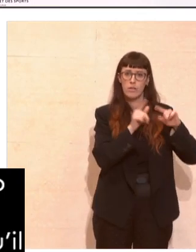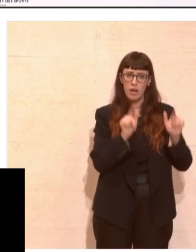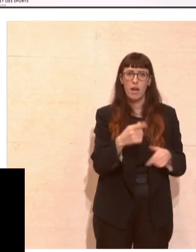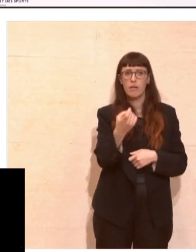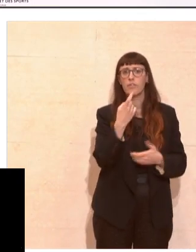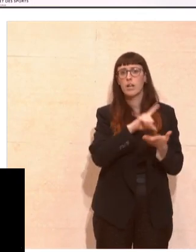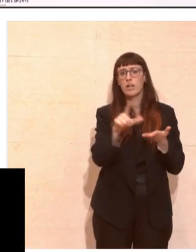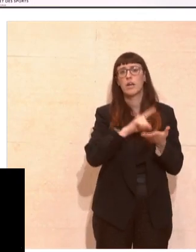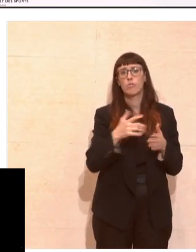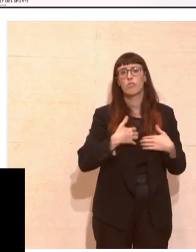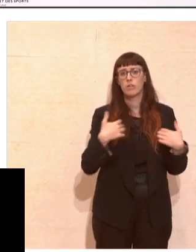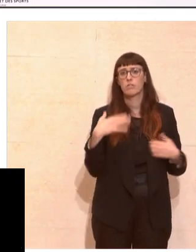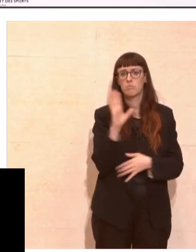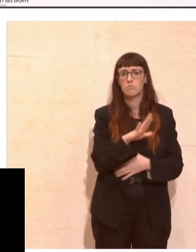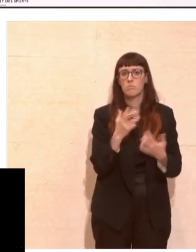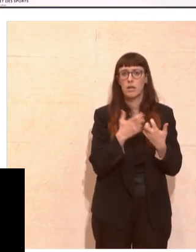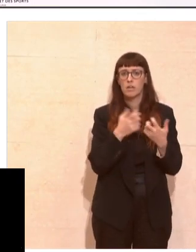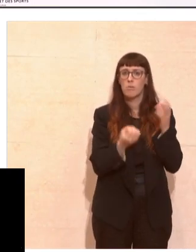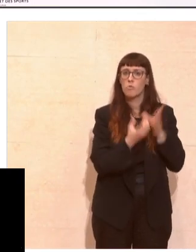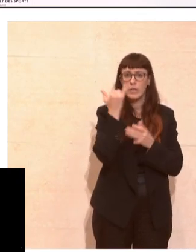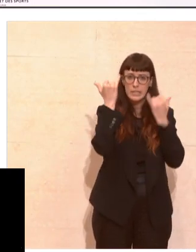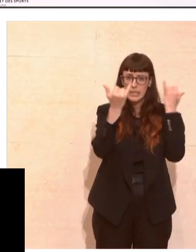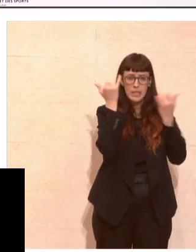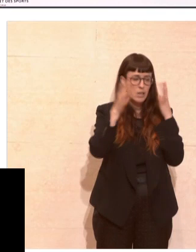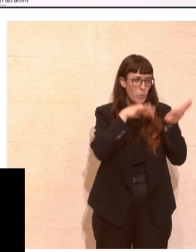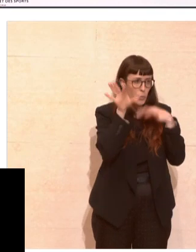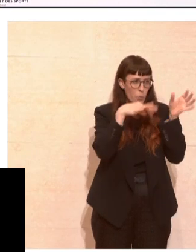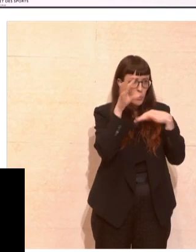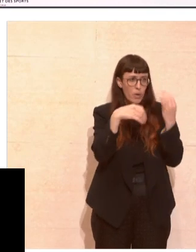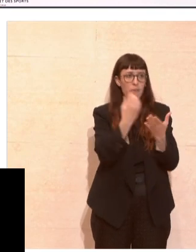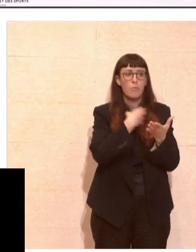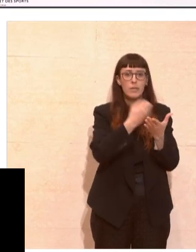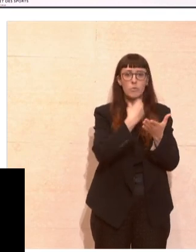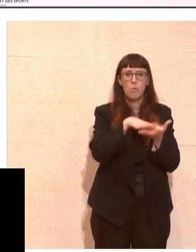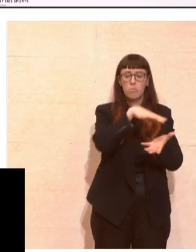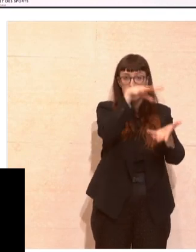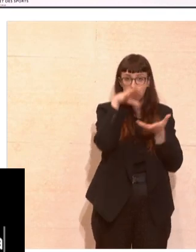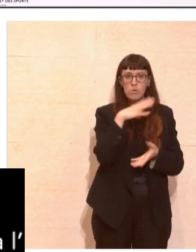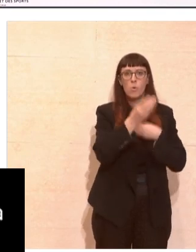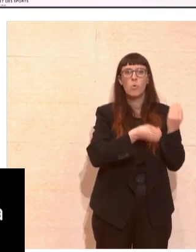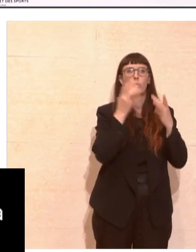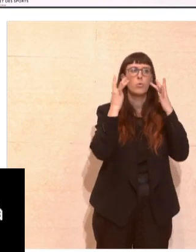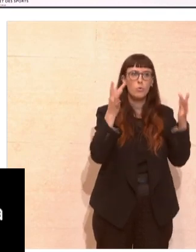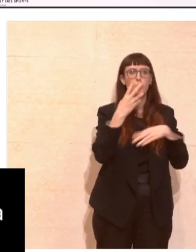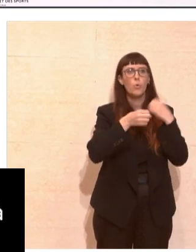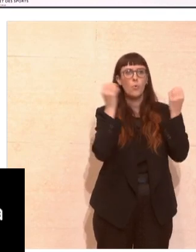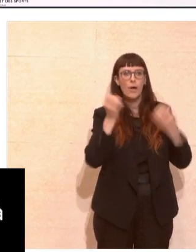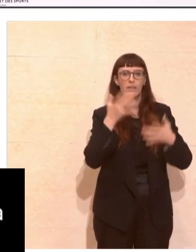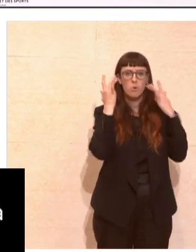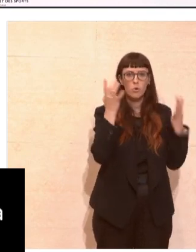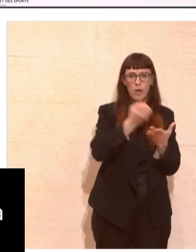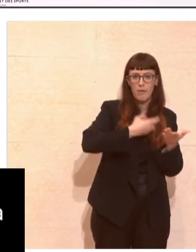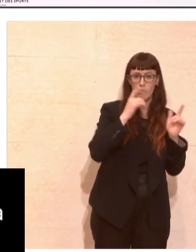littérature? Tout d'abord, simplement l'accès à des nouvelles idées, l'accès à l'information, l'accès à la culture, aux événements culturels. Ça